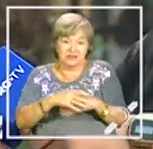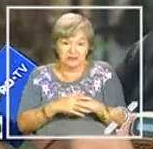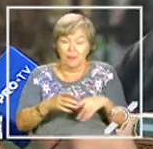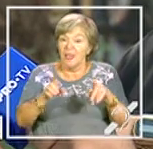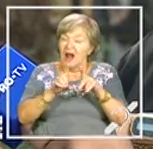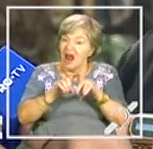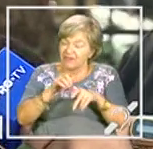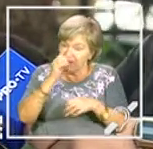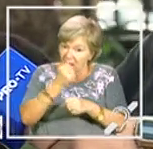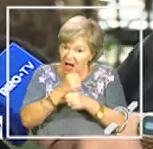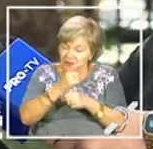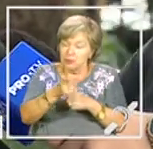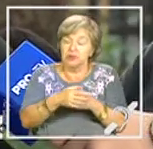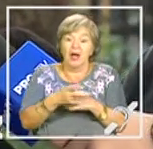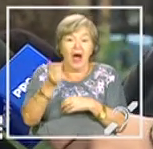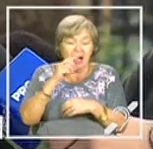făcut